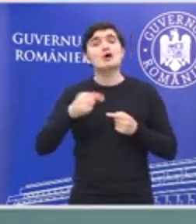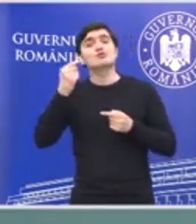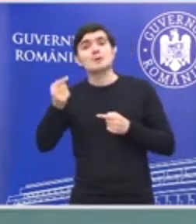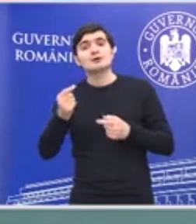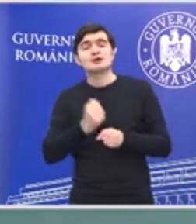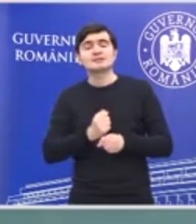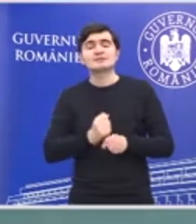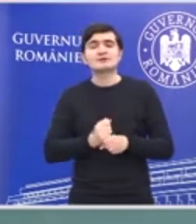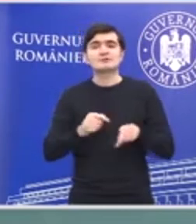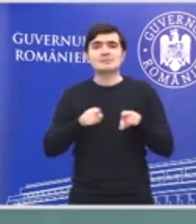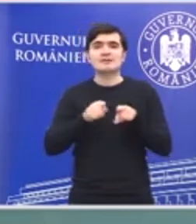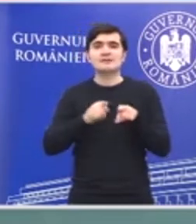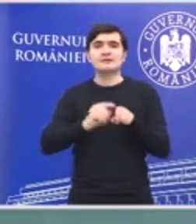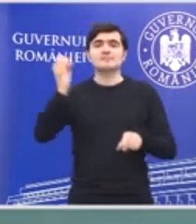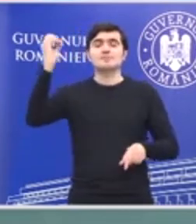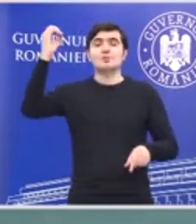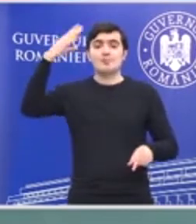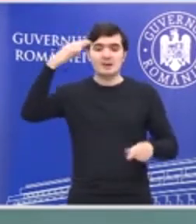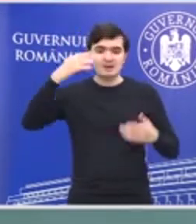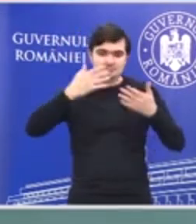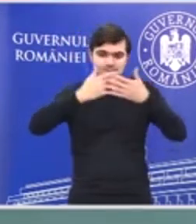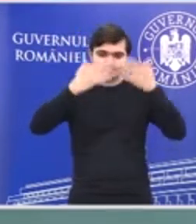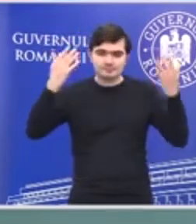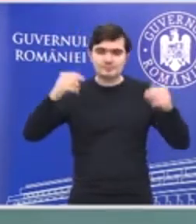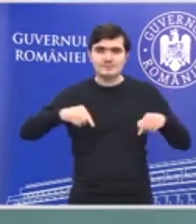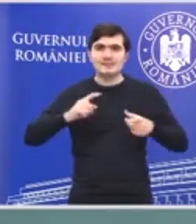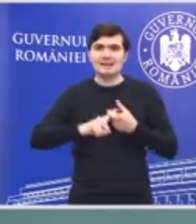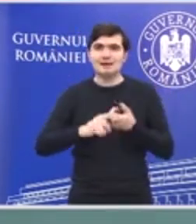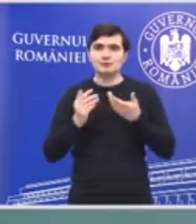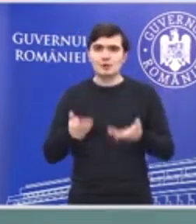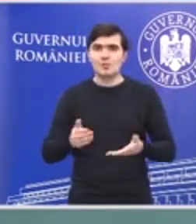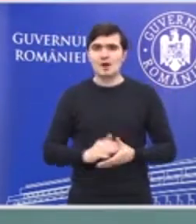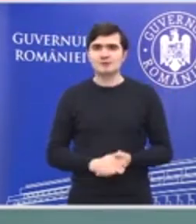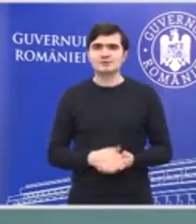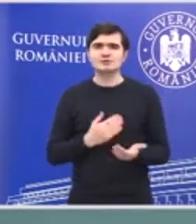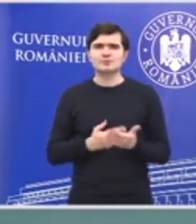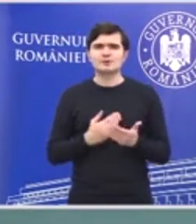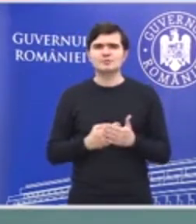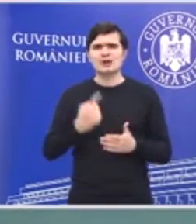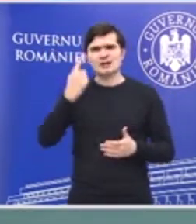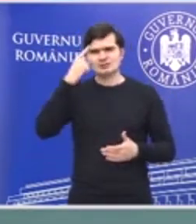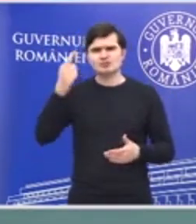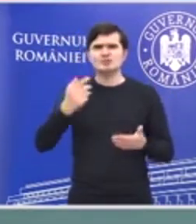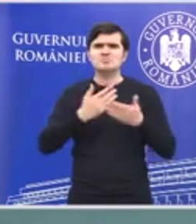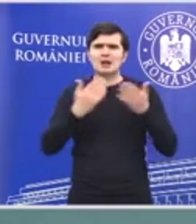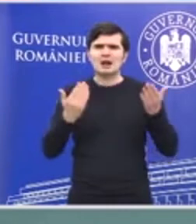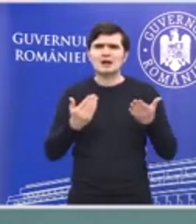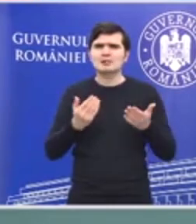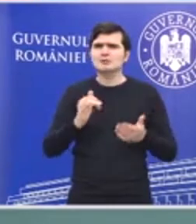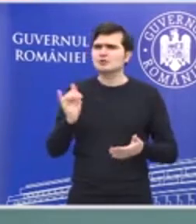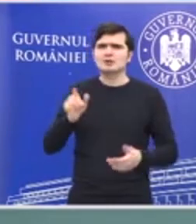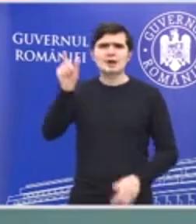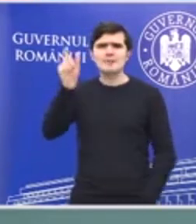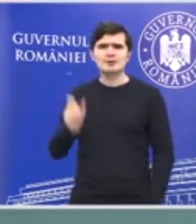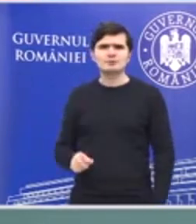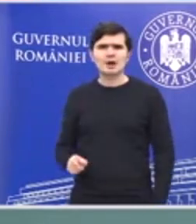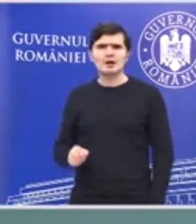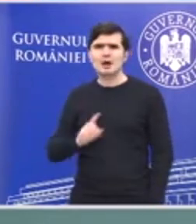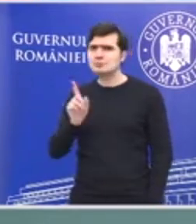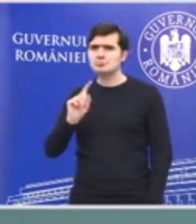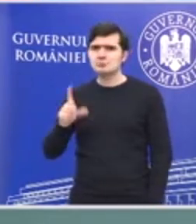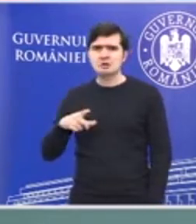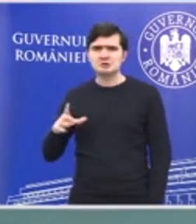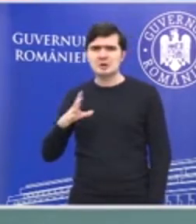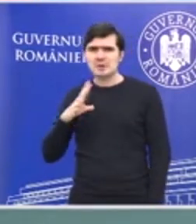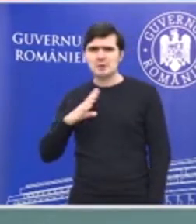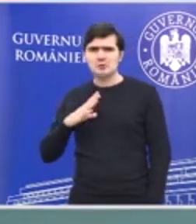lumină în acest context și pentru a defini clar persoanele pentru care nu există